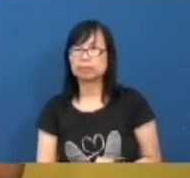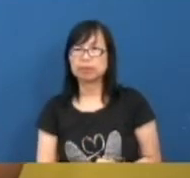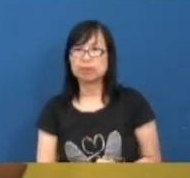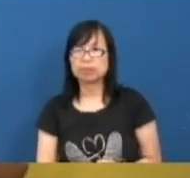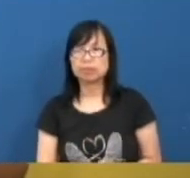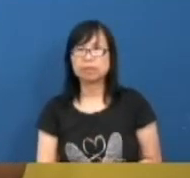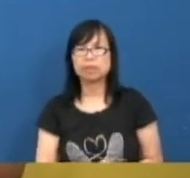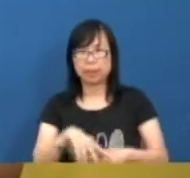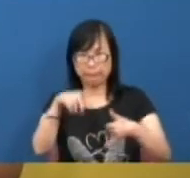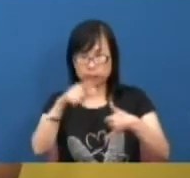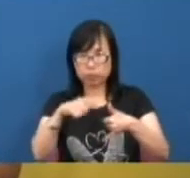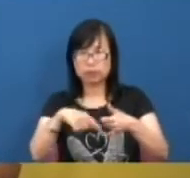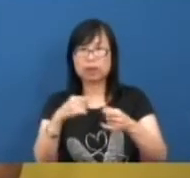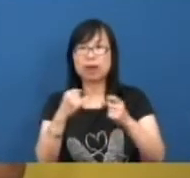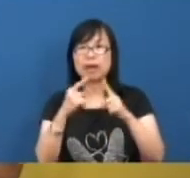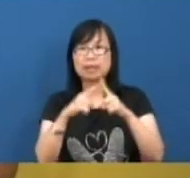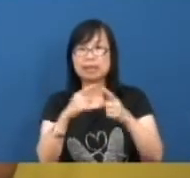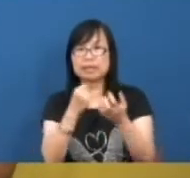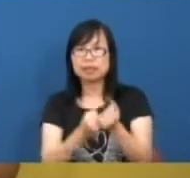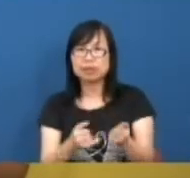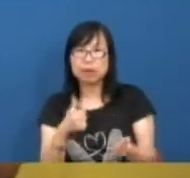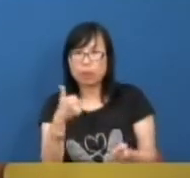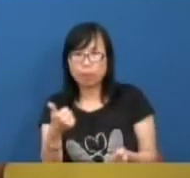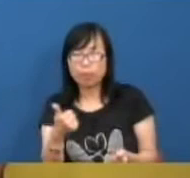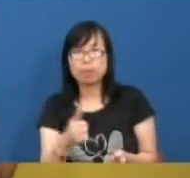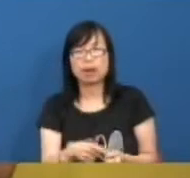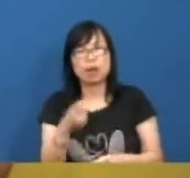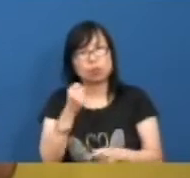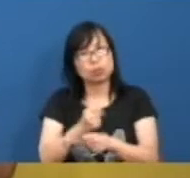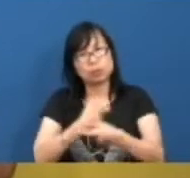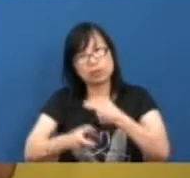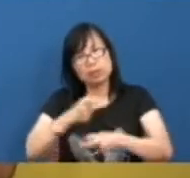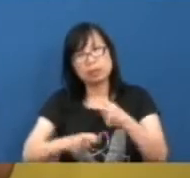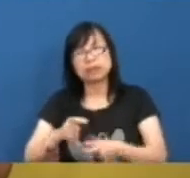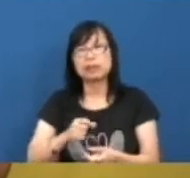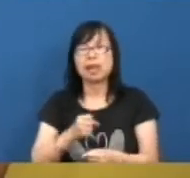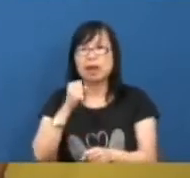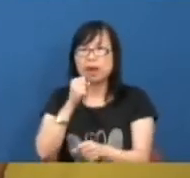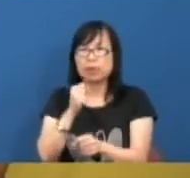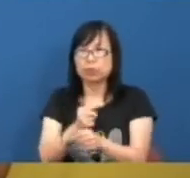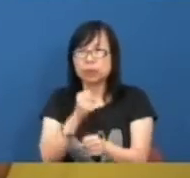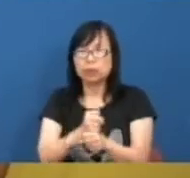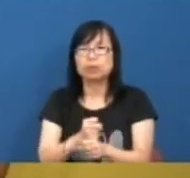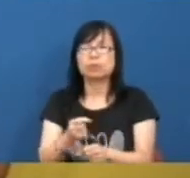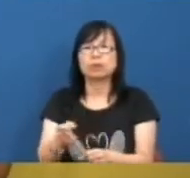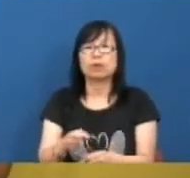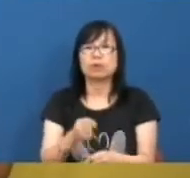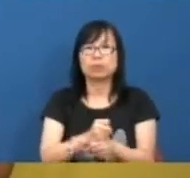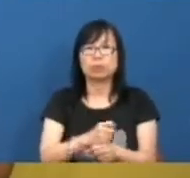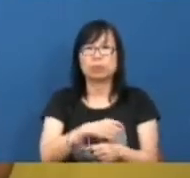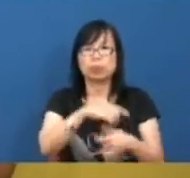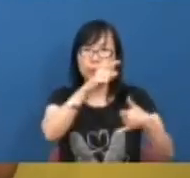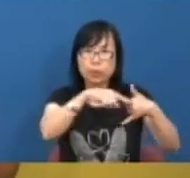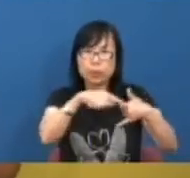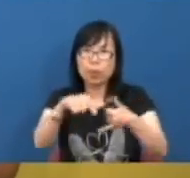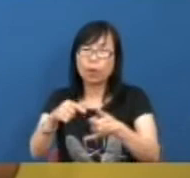即係每一個人生咧，都係咁如意噶嘛？你做生意好，你打工好，你做任何一個行業，